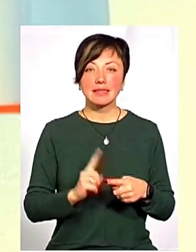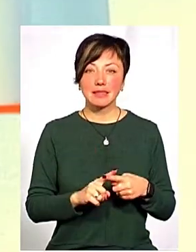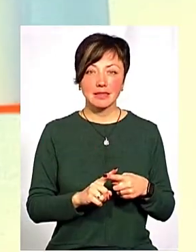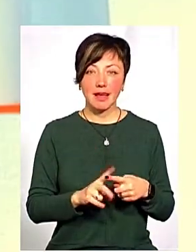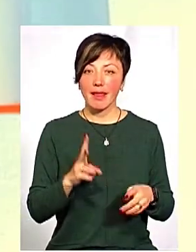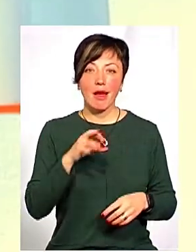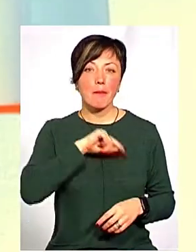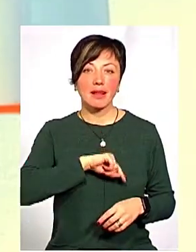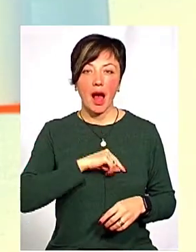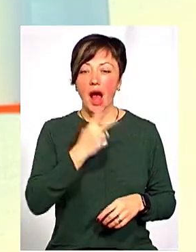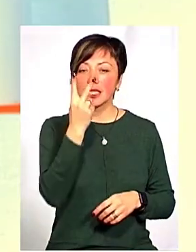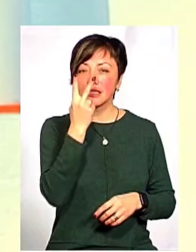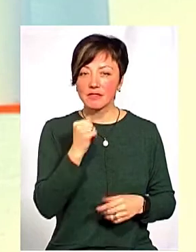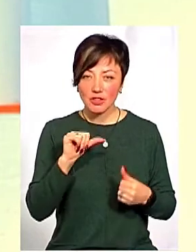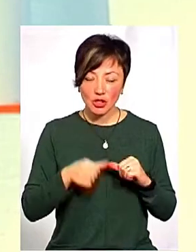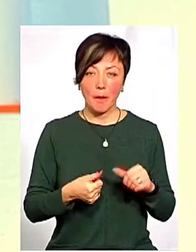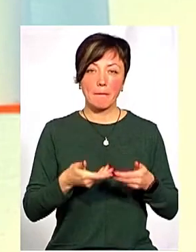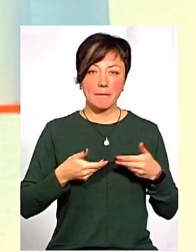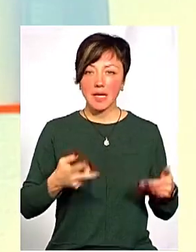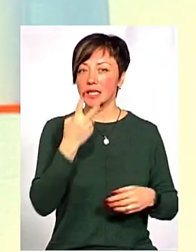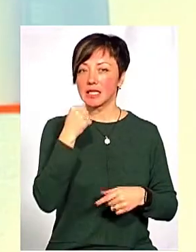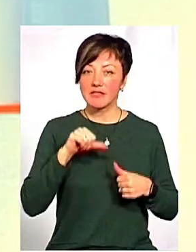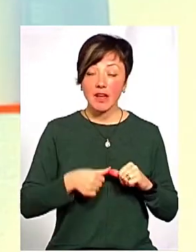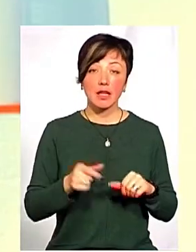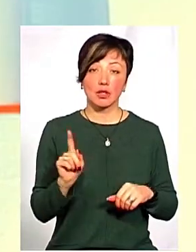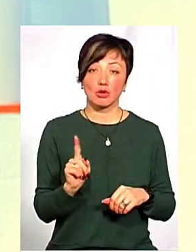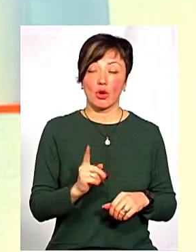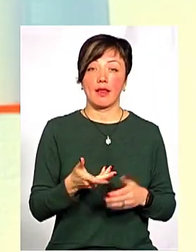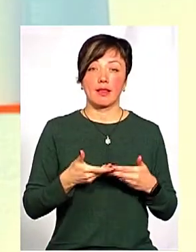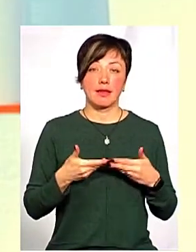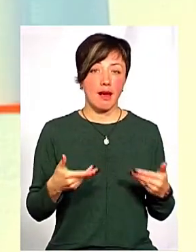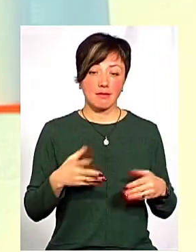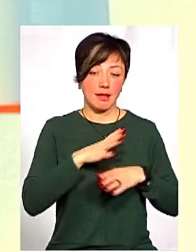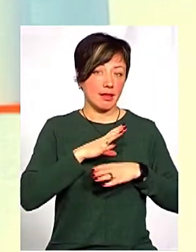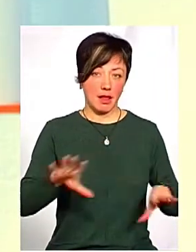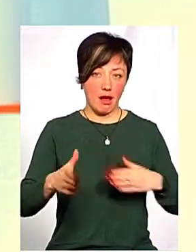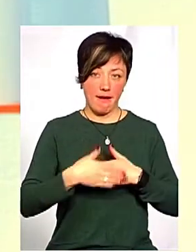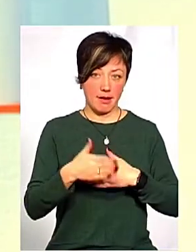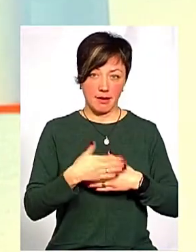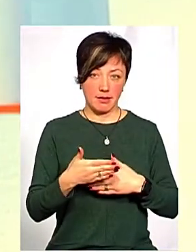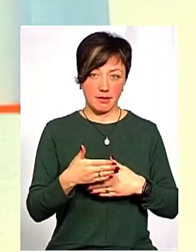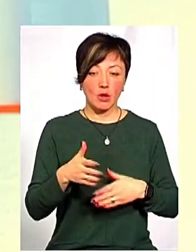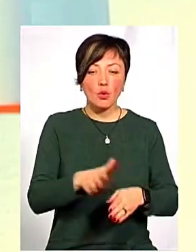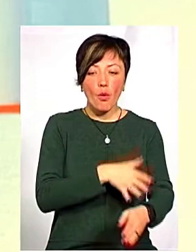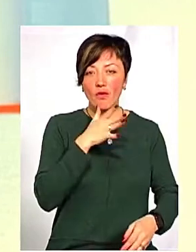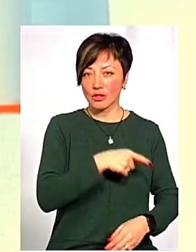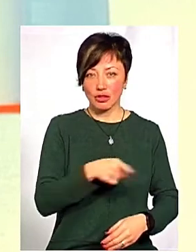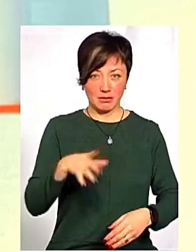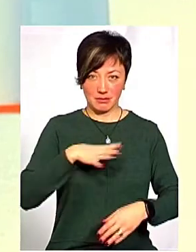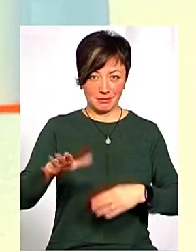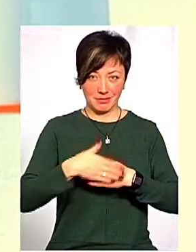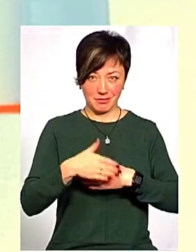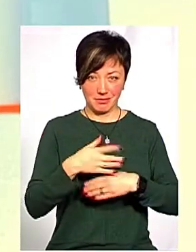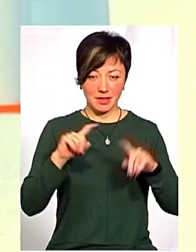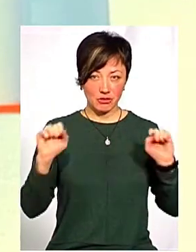не менталітет, а звичка. Ми звикли, що нас не карали, нас, водіїв, довгий час за це не